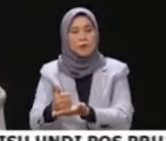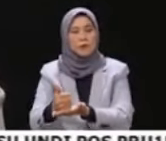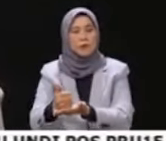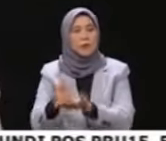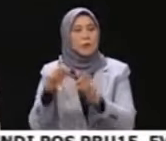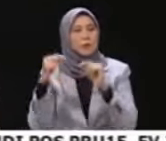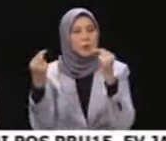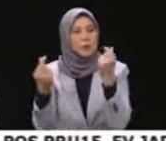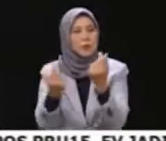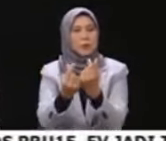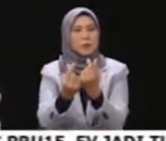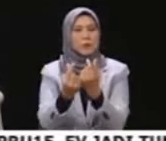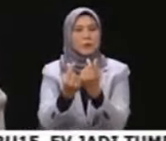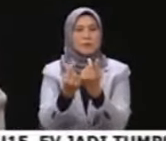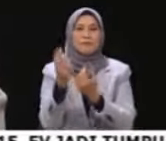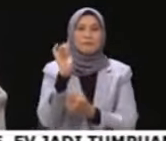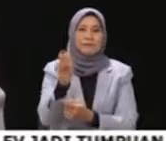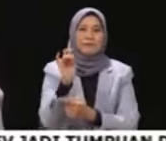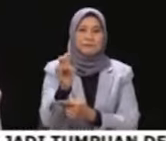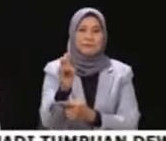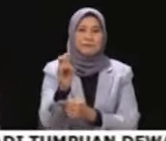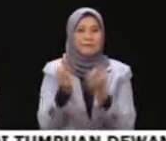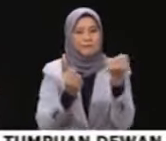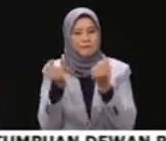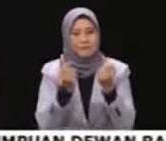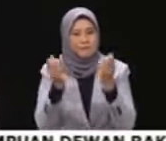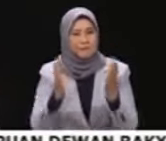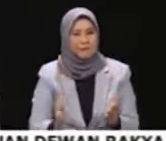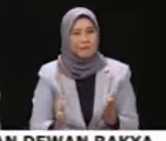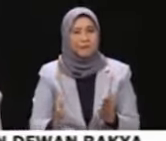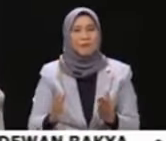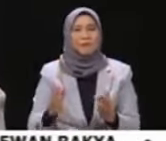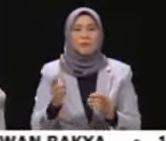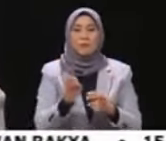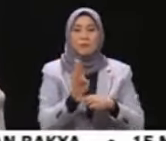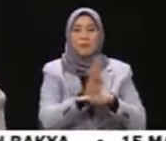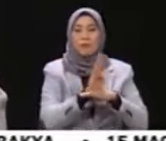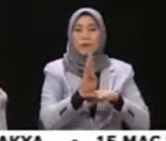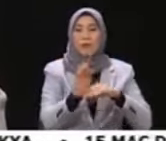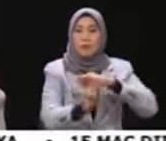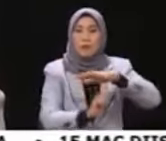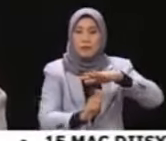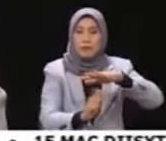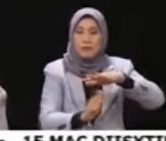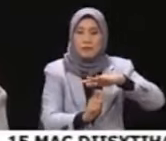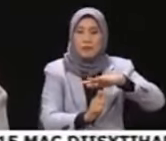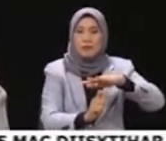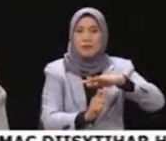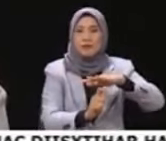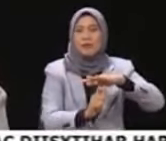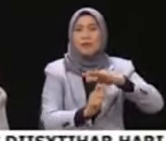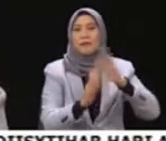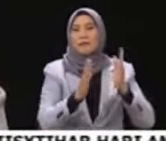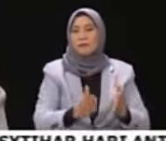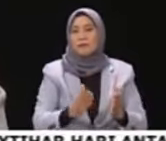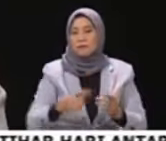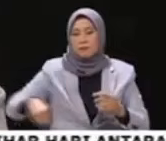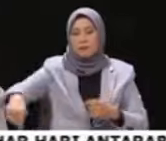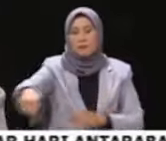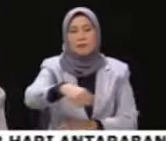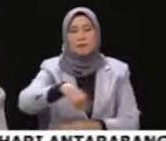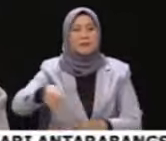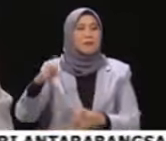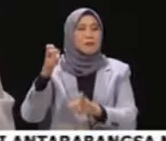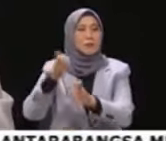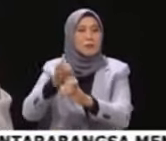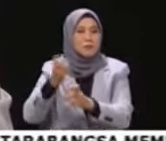kalangan mandu teksi, dari kalangan pengusaha-pengusaha taska, dari kalangan mereka-mereka yang terjejas.